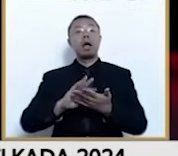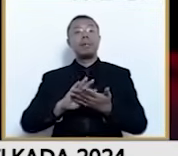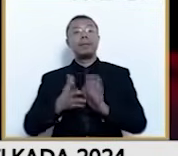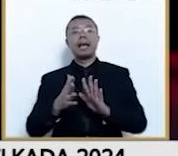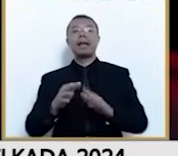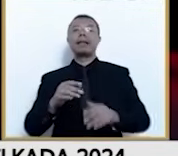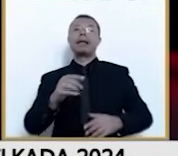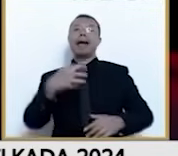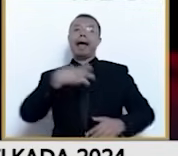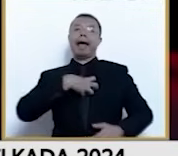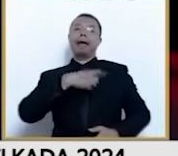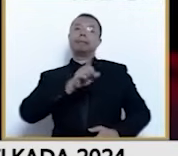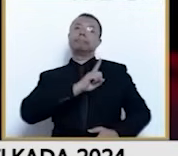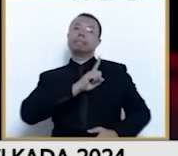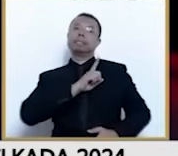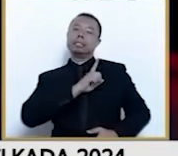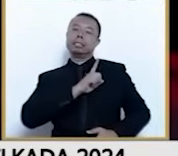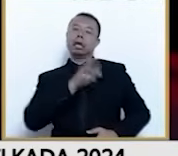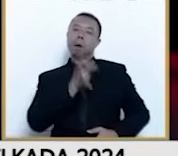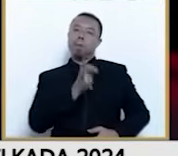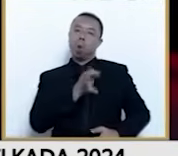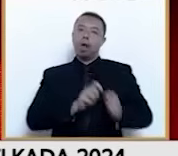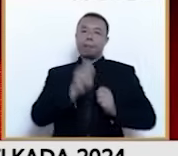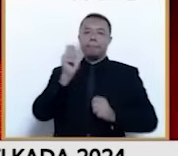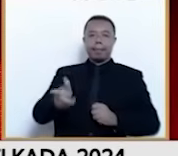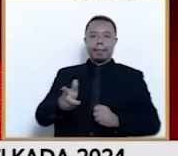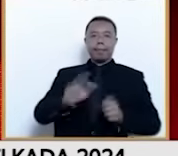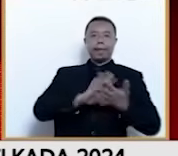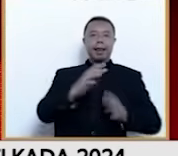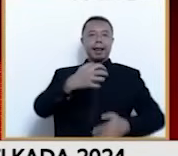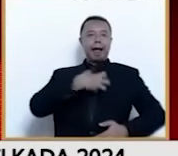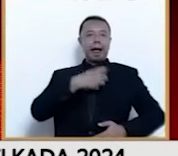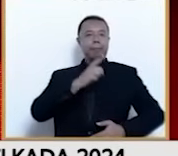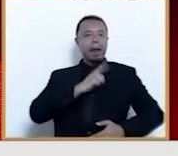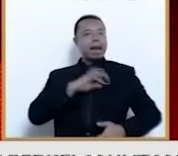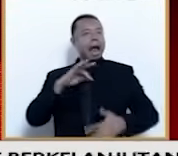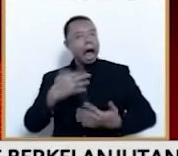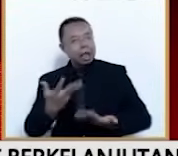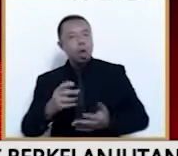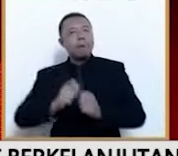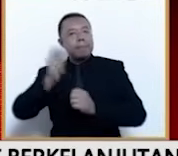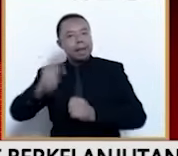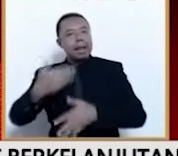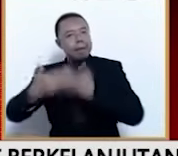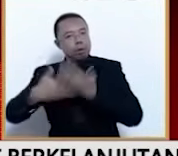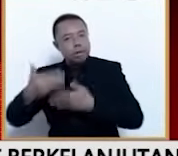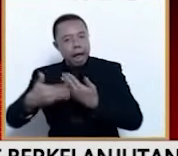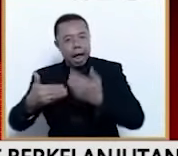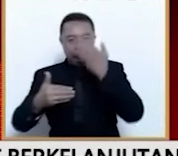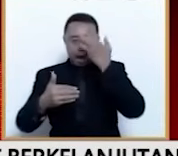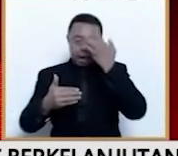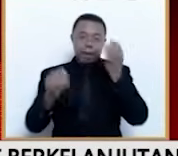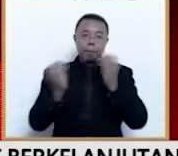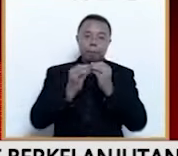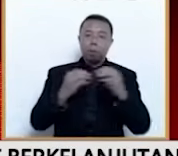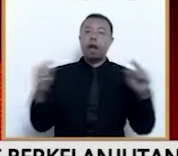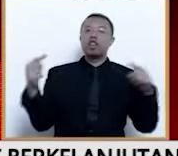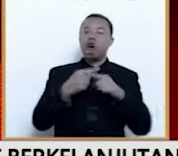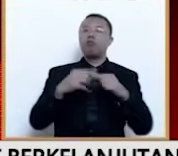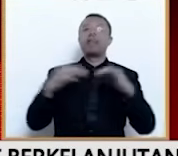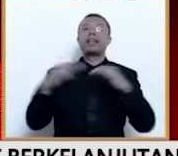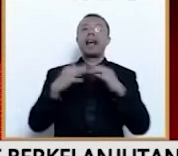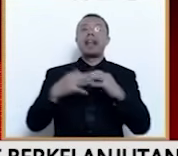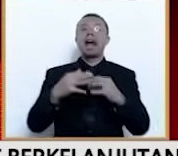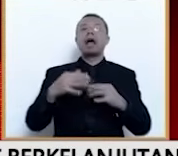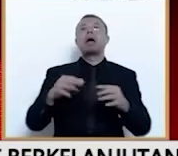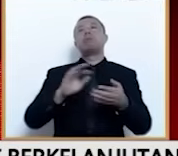diprivatisasi. Penguasaan pulau oleh individu maupun korporasi telah menimbulkan konflik agraria yang